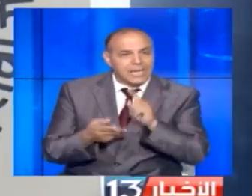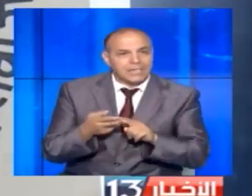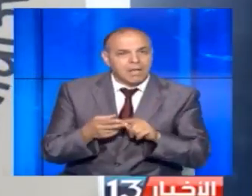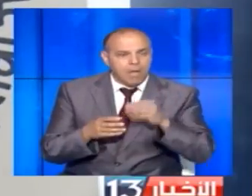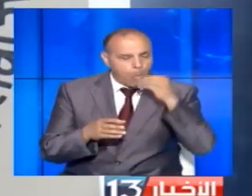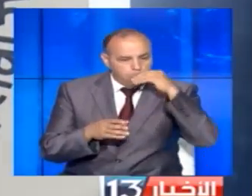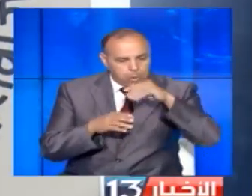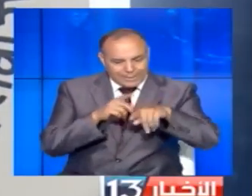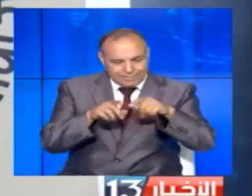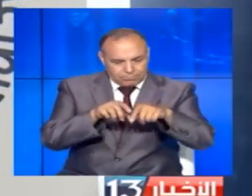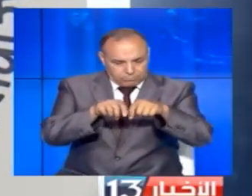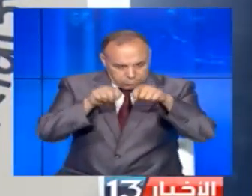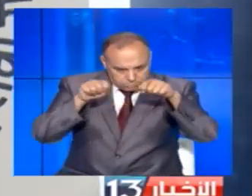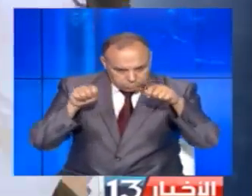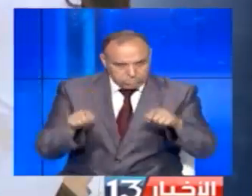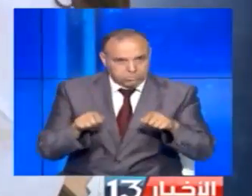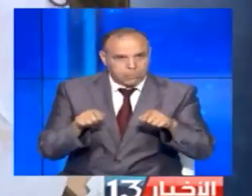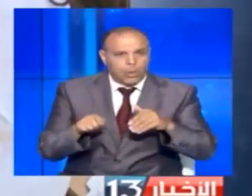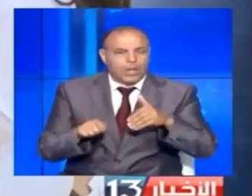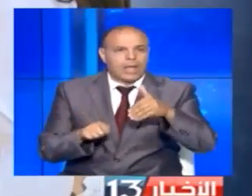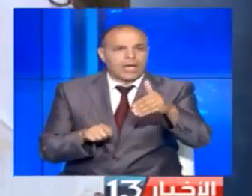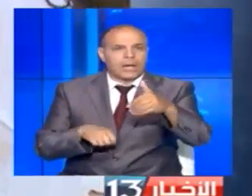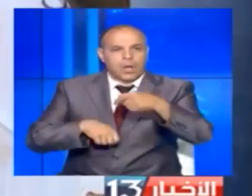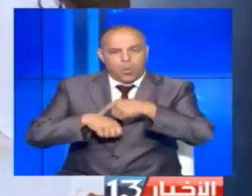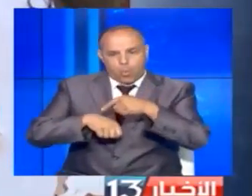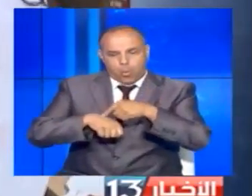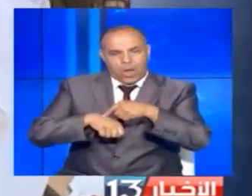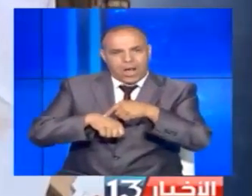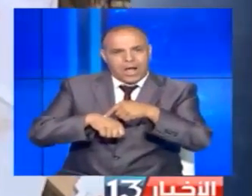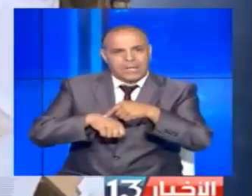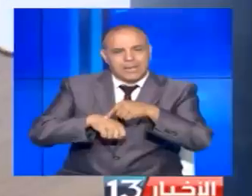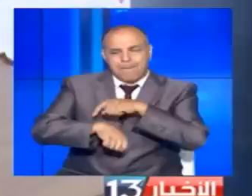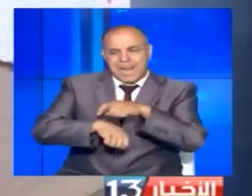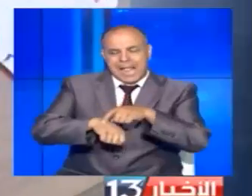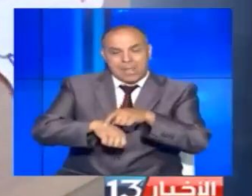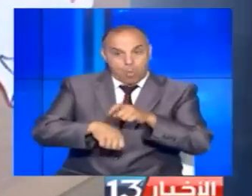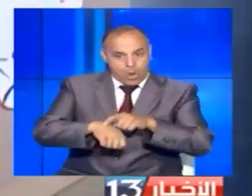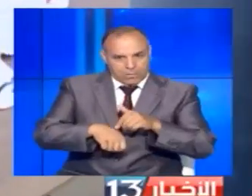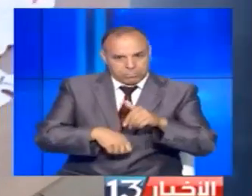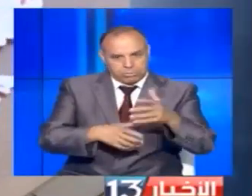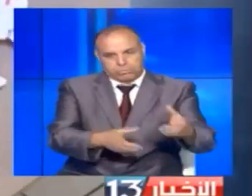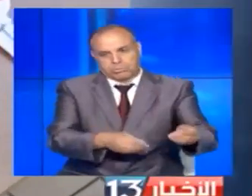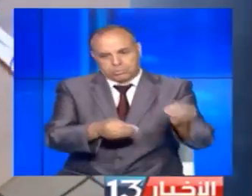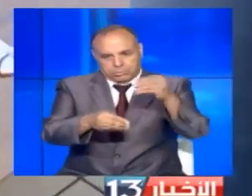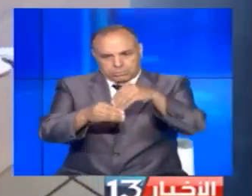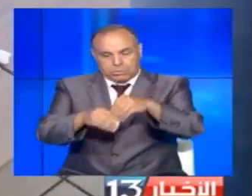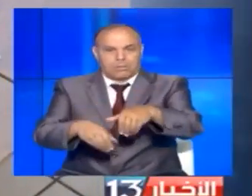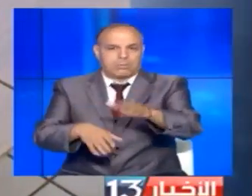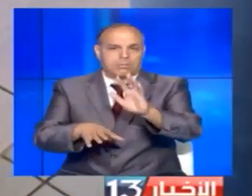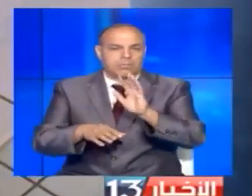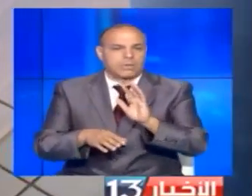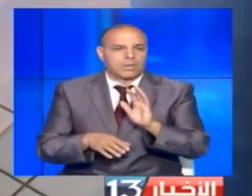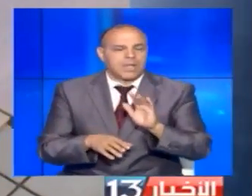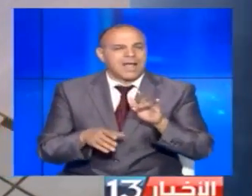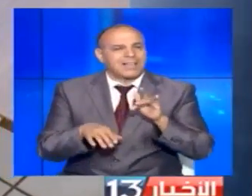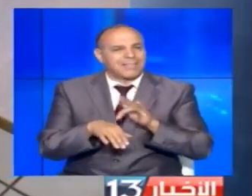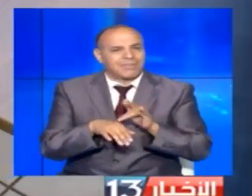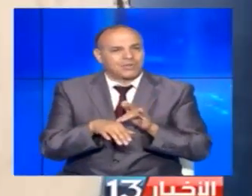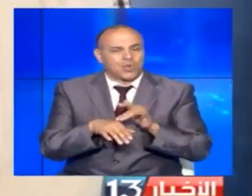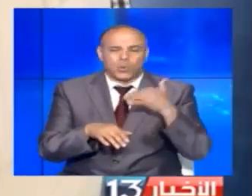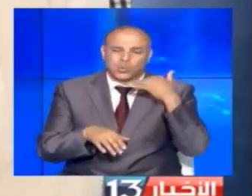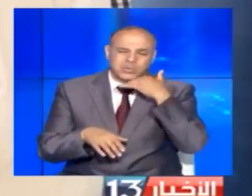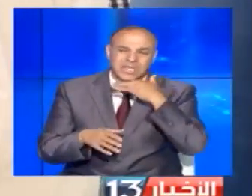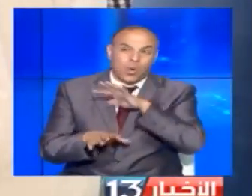أكياس من بلاستيك وإخراجها عند تواجد أعوان البلدية لرفعها في الإبان تفاديا